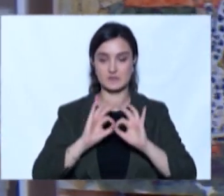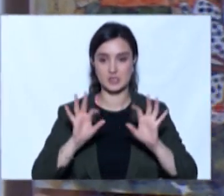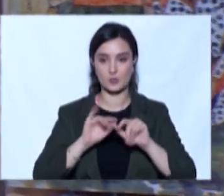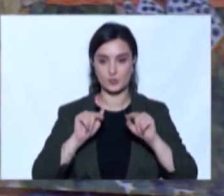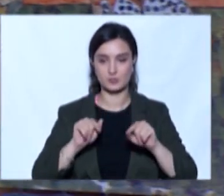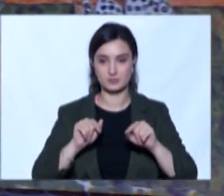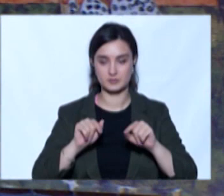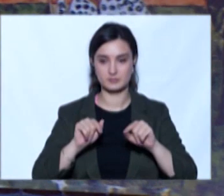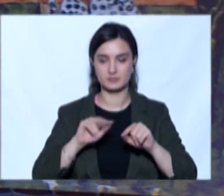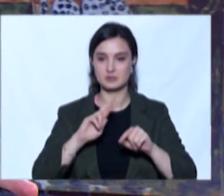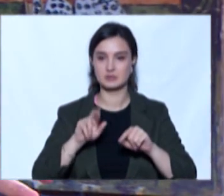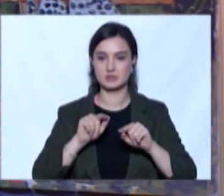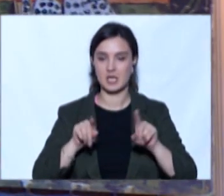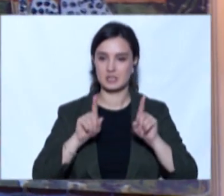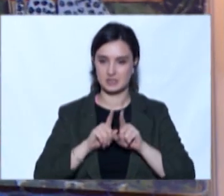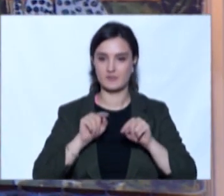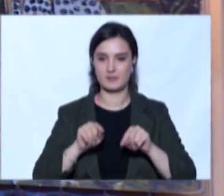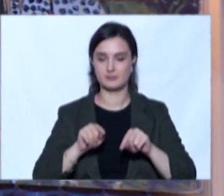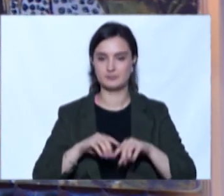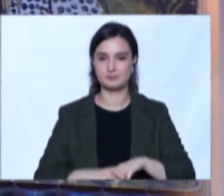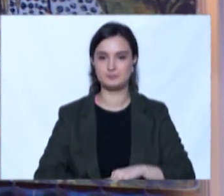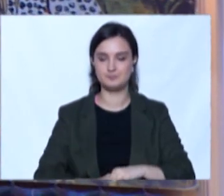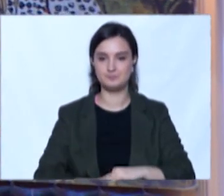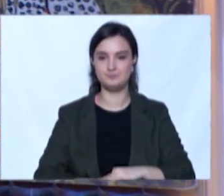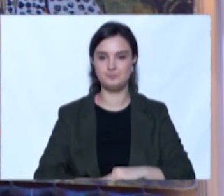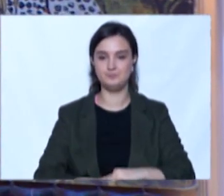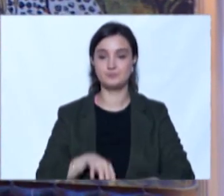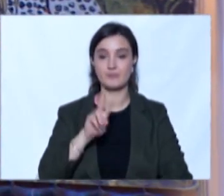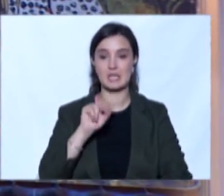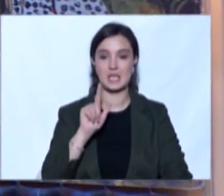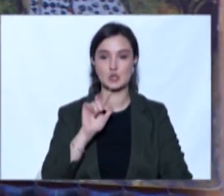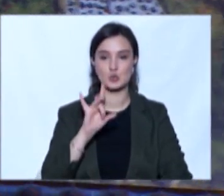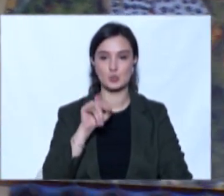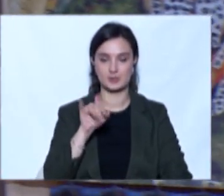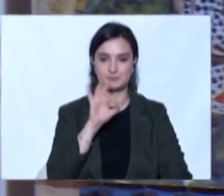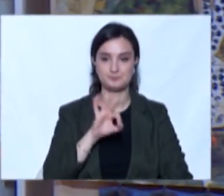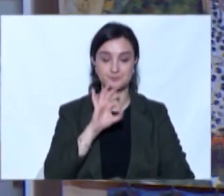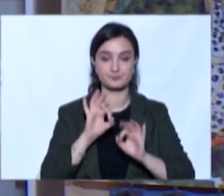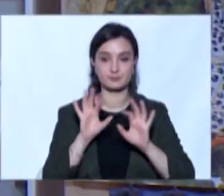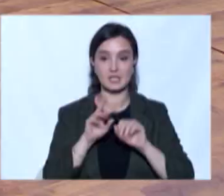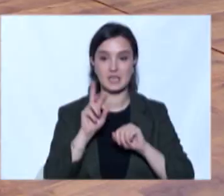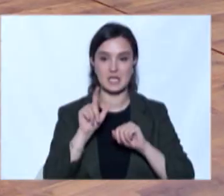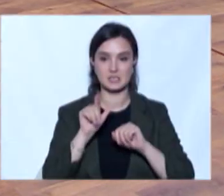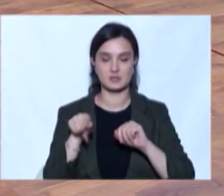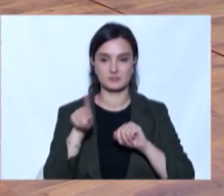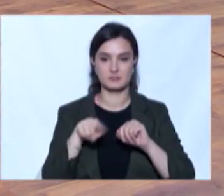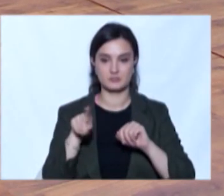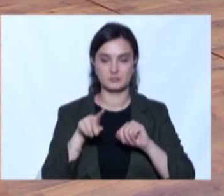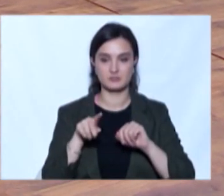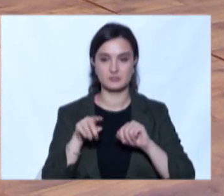და ასევე ლაზური, რომელზეც საუბრობენ ლაზები